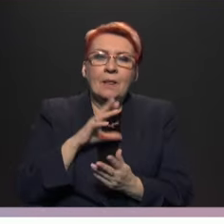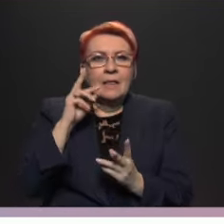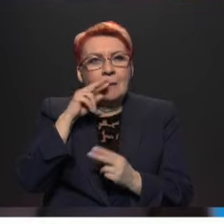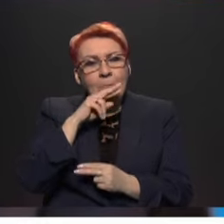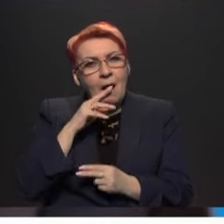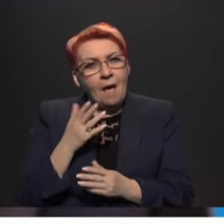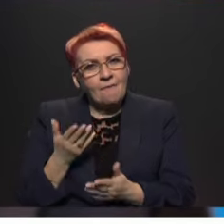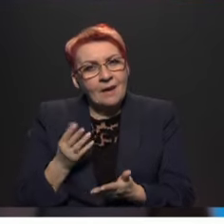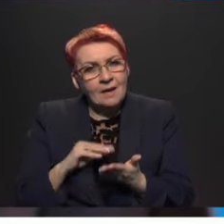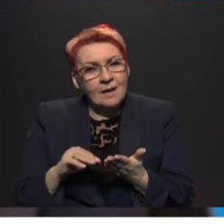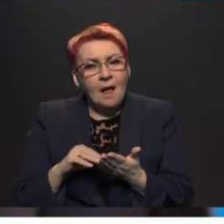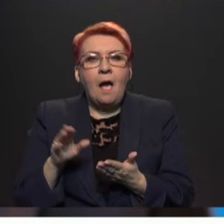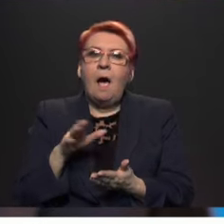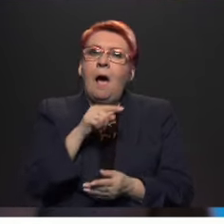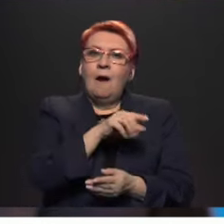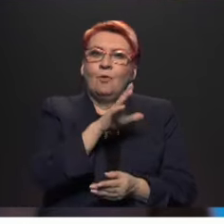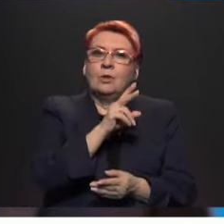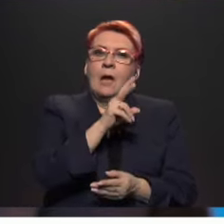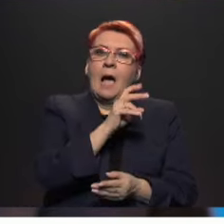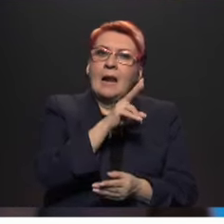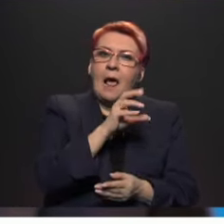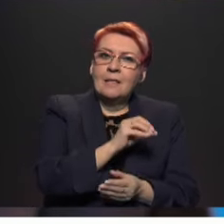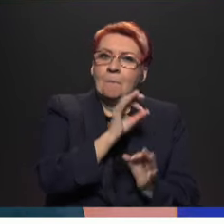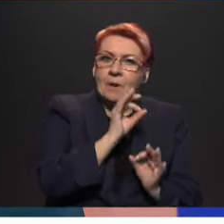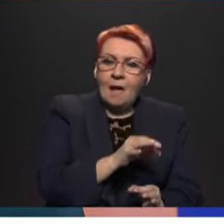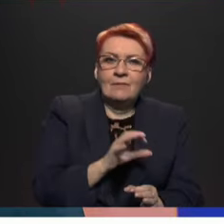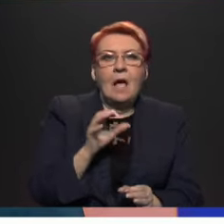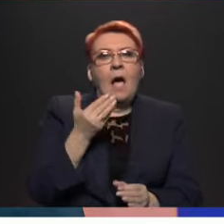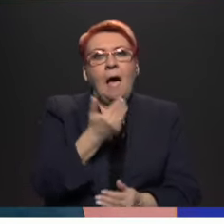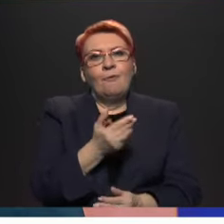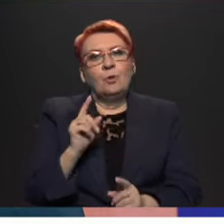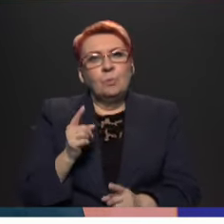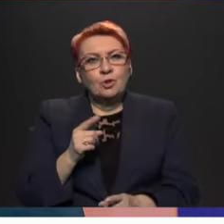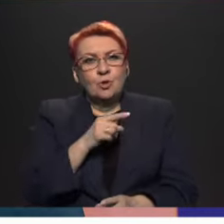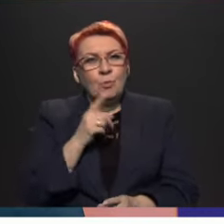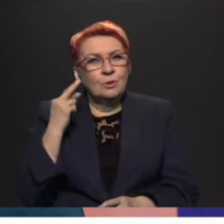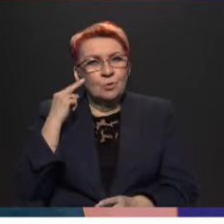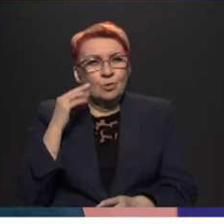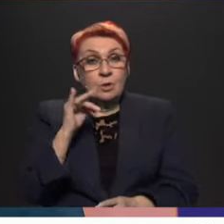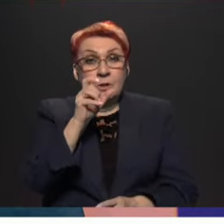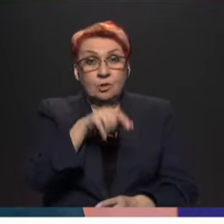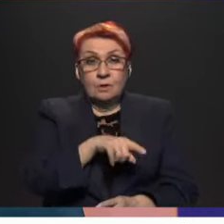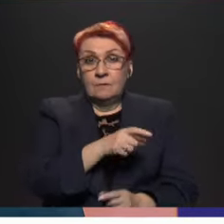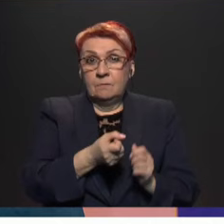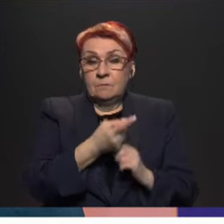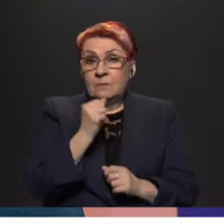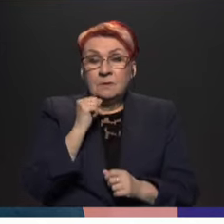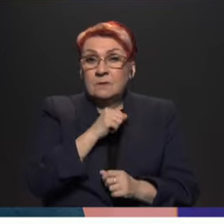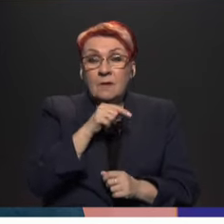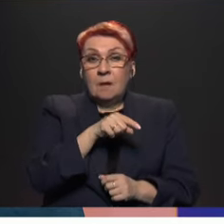неправильно сказано, да, а вот в Коране правильно, а вот почему, да. И человек, сам того